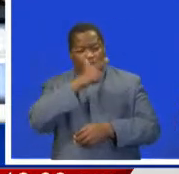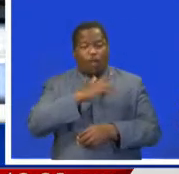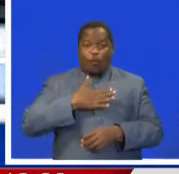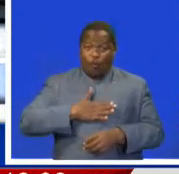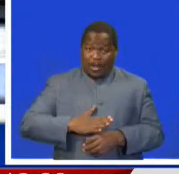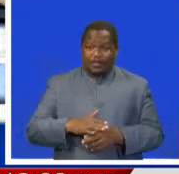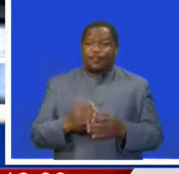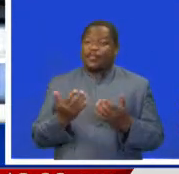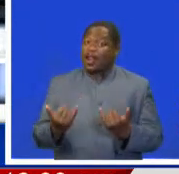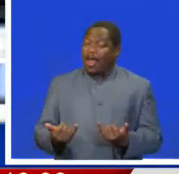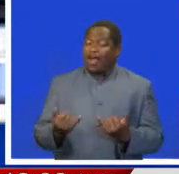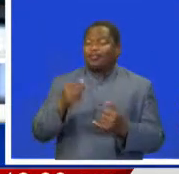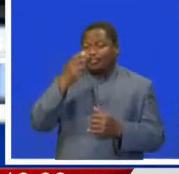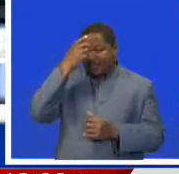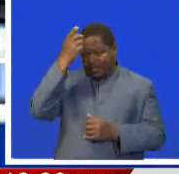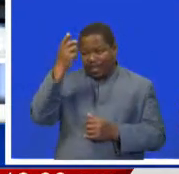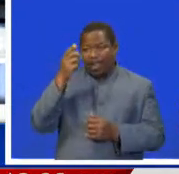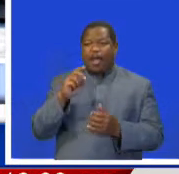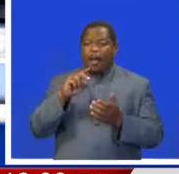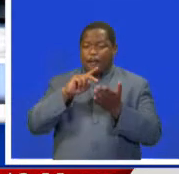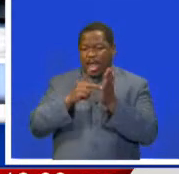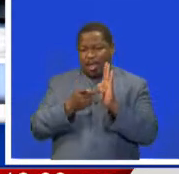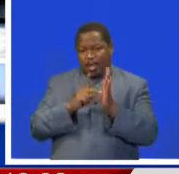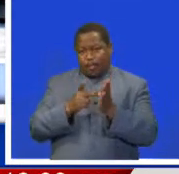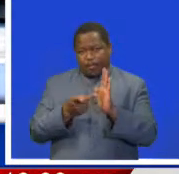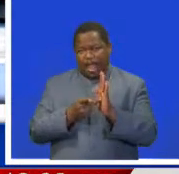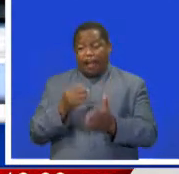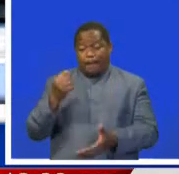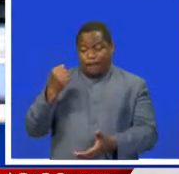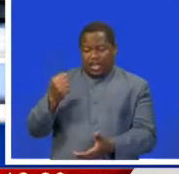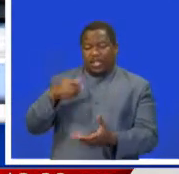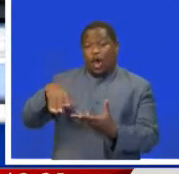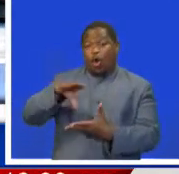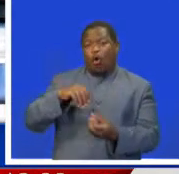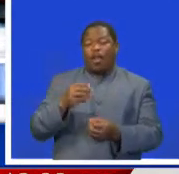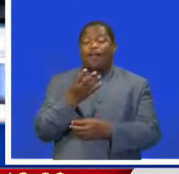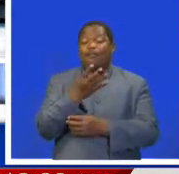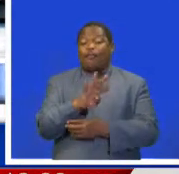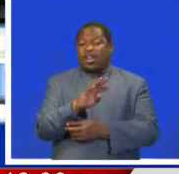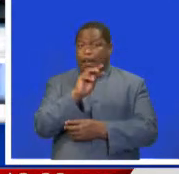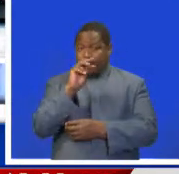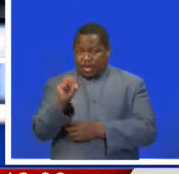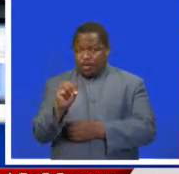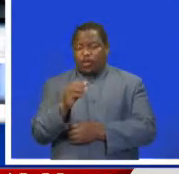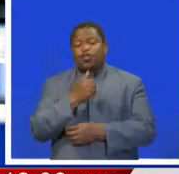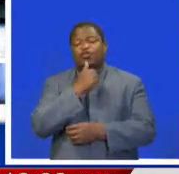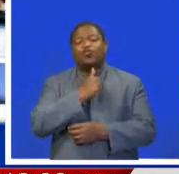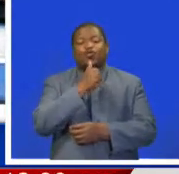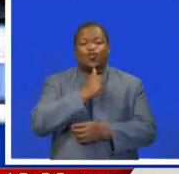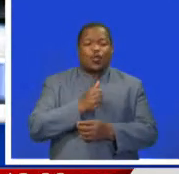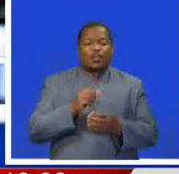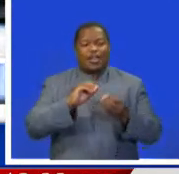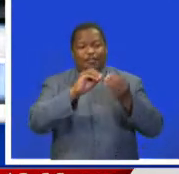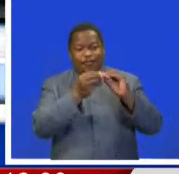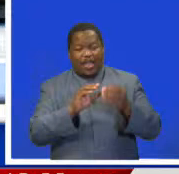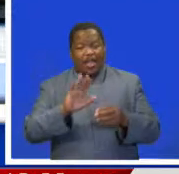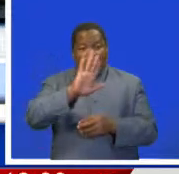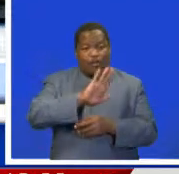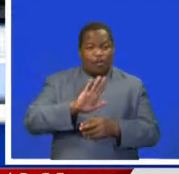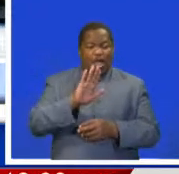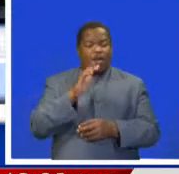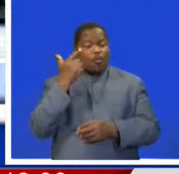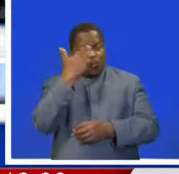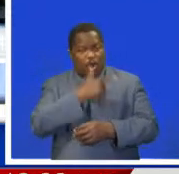uMendo sobhuthi ngathi imali sethi tawufika kubo 40 million emalangeni leti tawusebenza khona kasomhlolo siphume ke